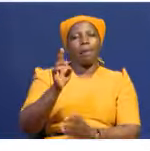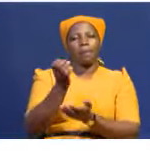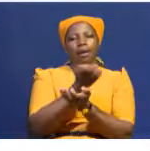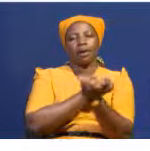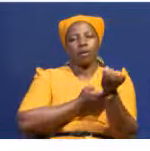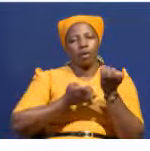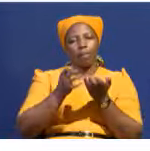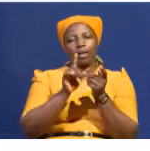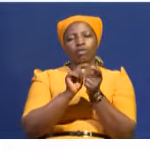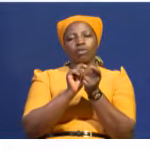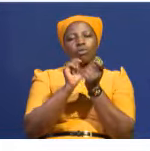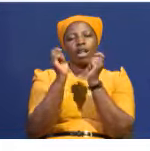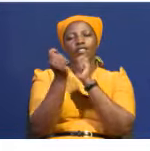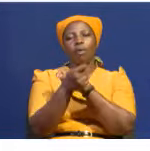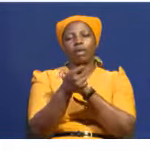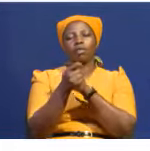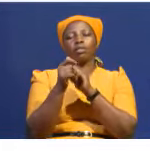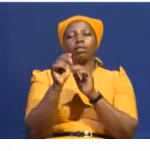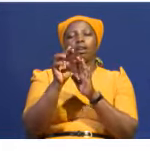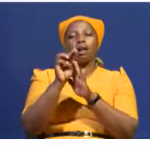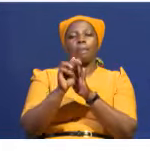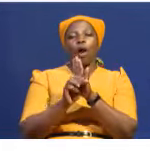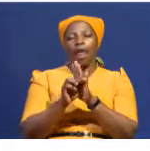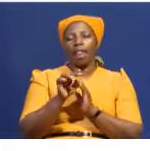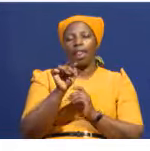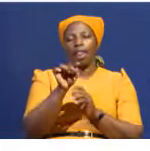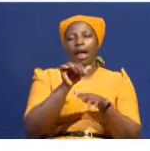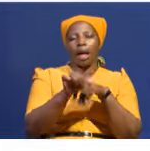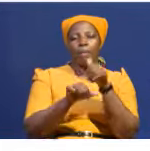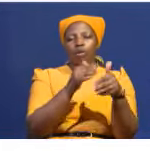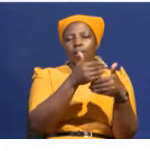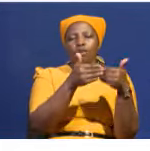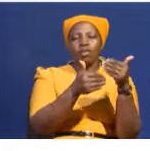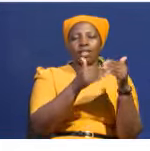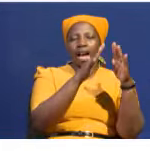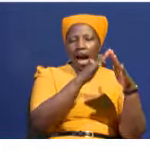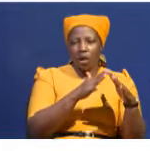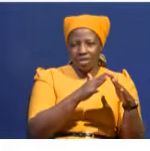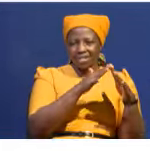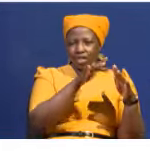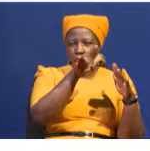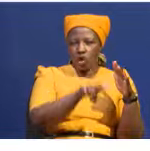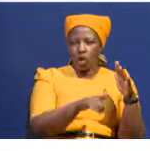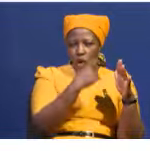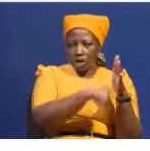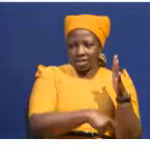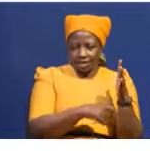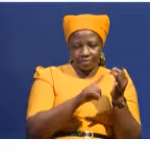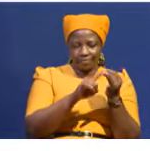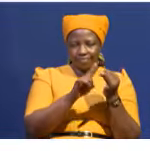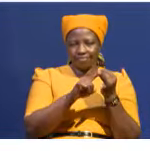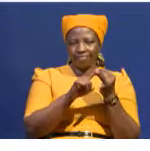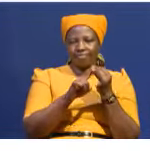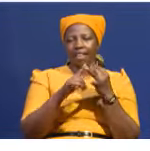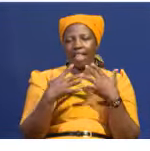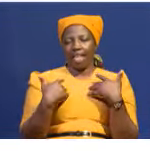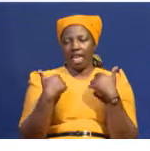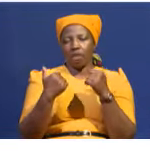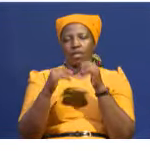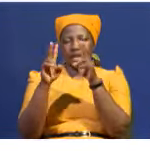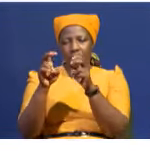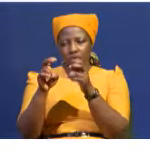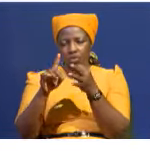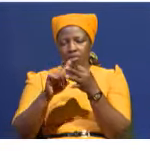Economic Transformation Model, maswala kuhusiana na mambo ya ujenzi wa nyumba za bei nafuu, maswala kuhusu afya, swala